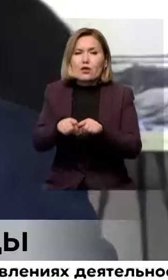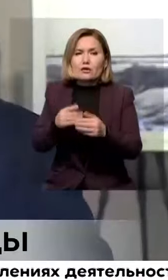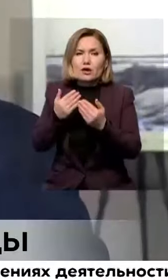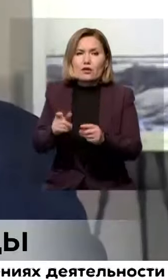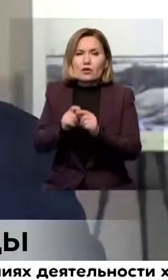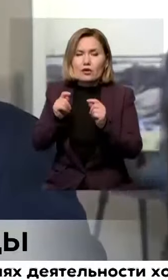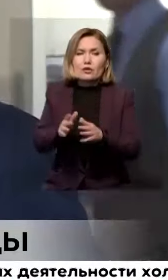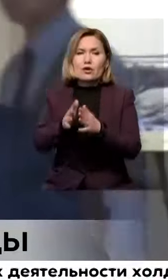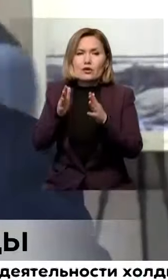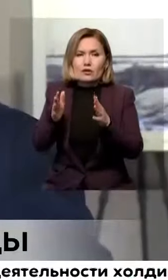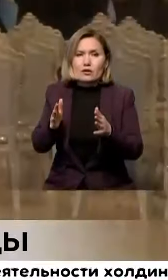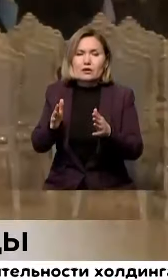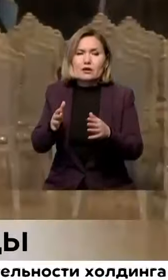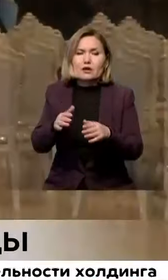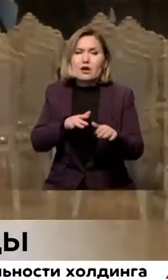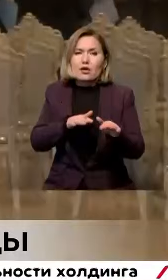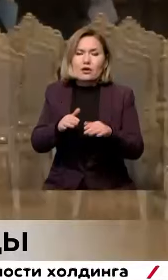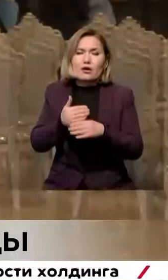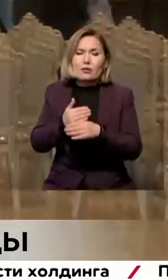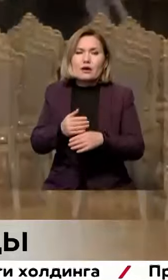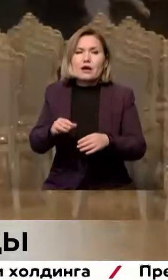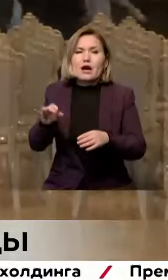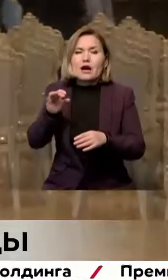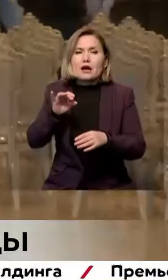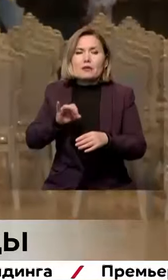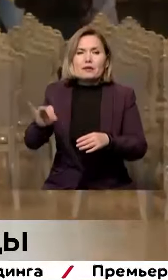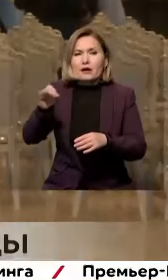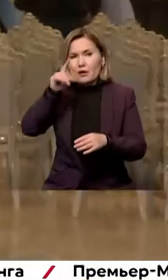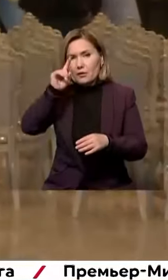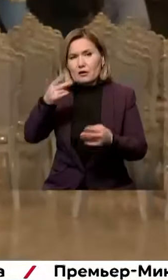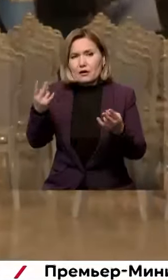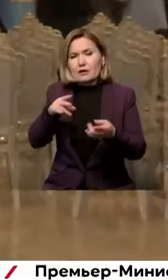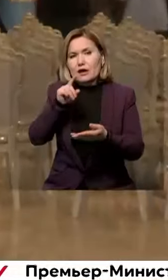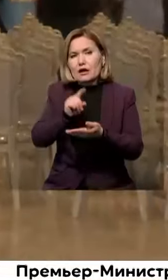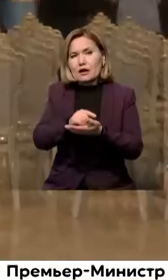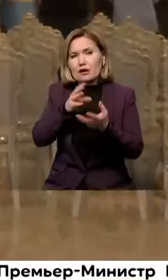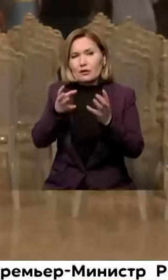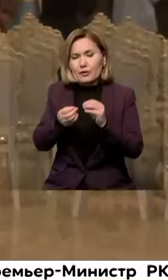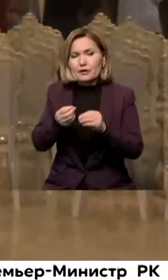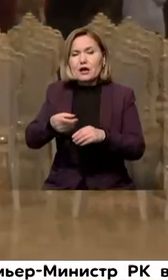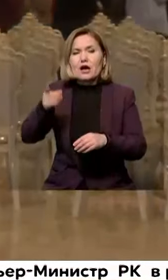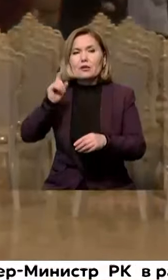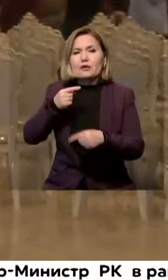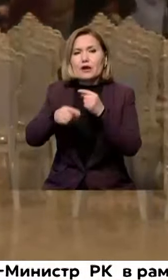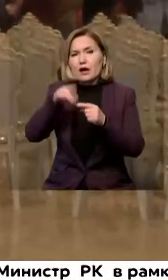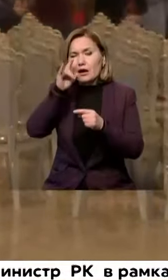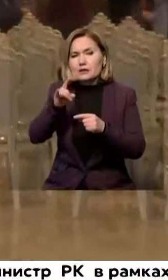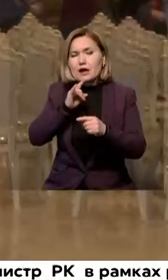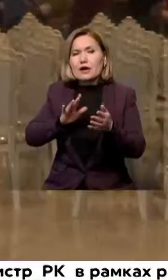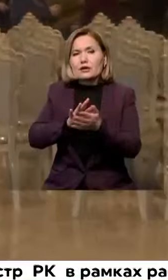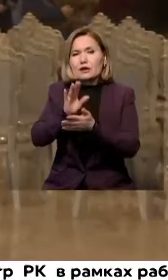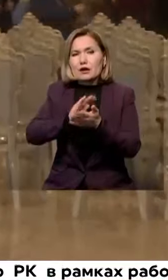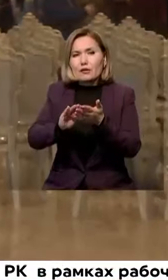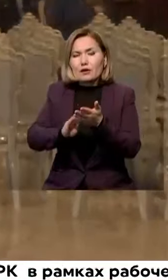көрменің өтуіне мұрындық болып отырмыз. Бұл тарихты біздің білуіміз бәрімізге міндетті. Неге десеңіз, сонау кездері Қазақ газетінде жазған